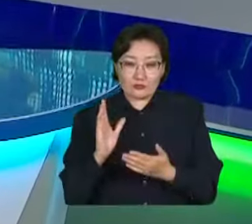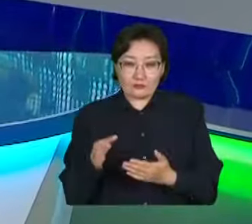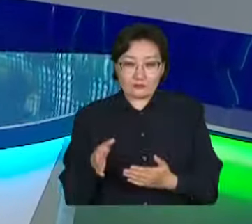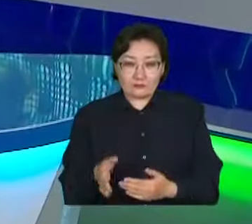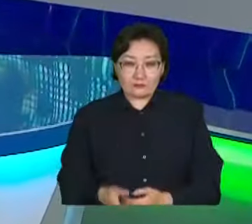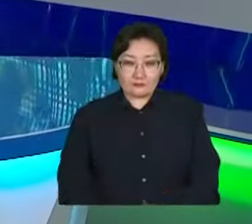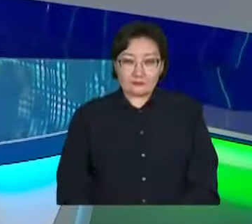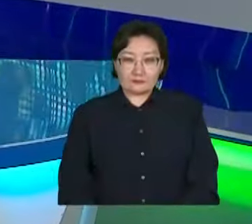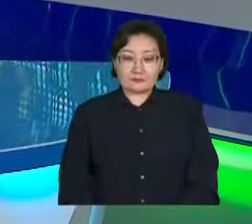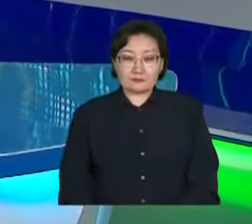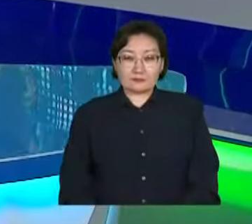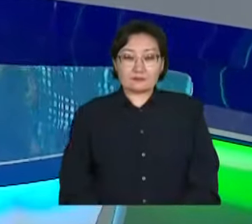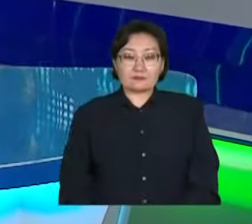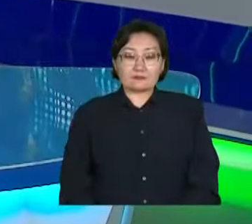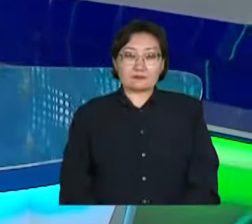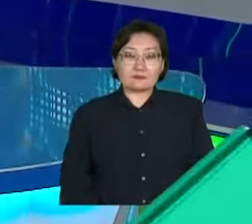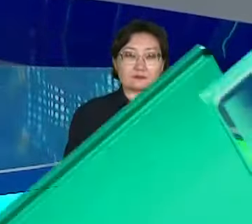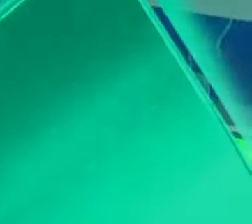көретіндеріңіз.